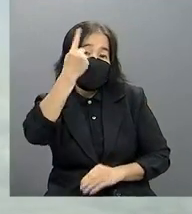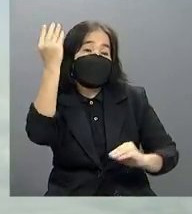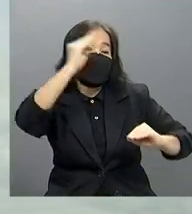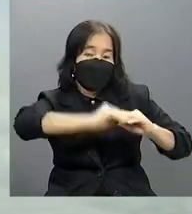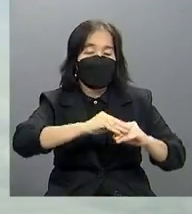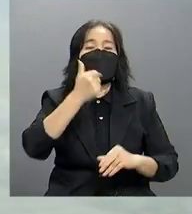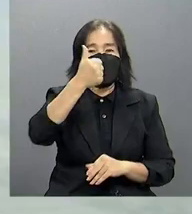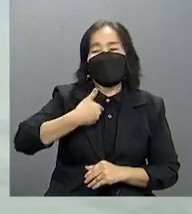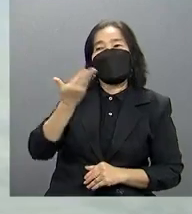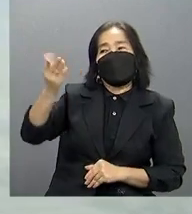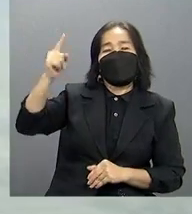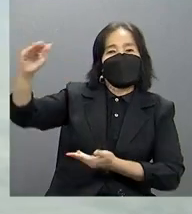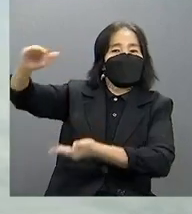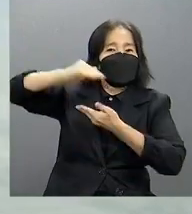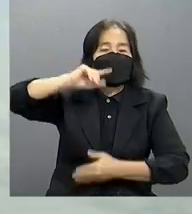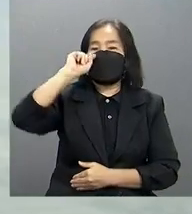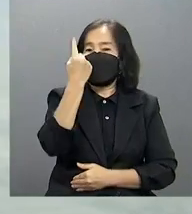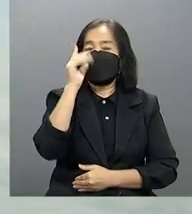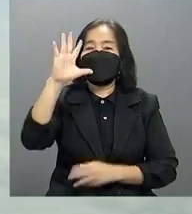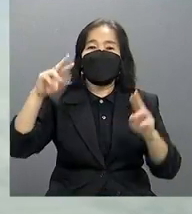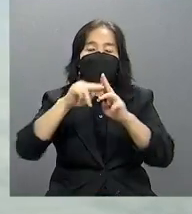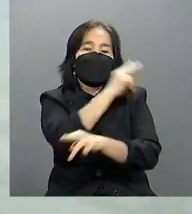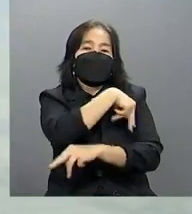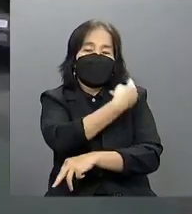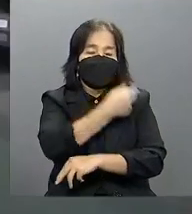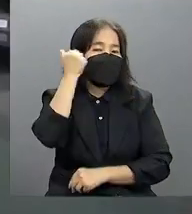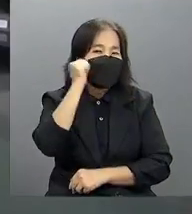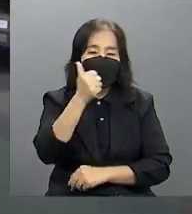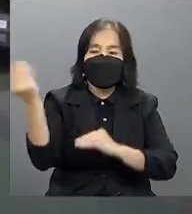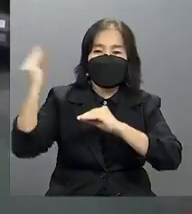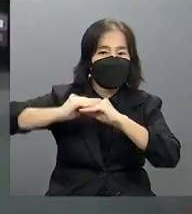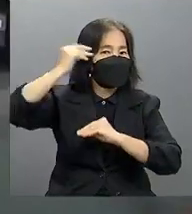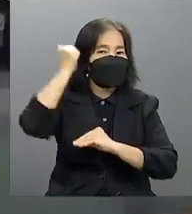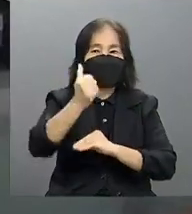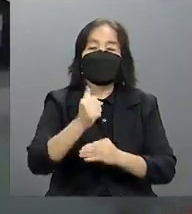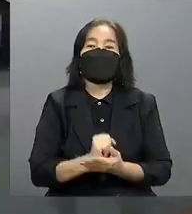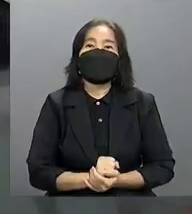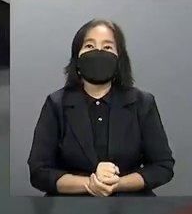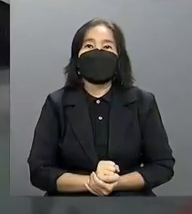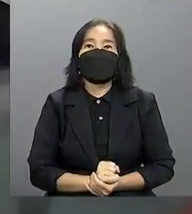จัดสรรจากทางกระทรวงสาธารณสุขได้เพิ่มเติมค่ะคุณพรวดีคุณจิรัชตาค่ะ ค่ะขอบคุณค่ะ